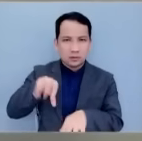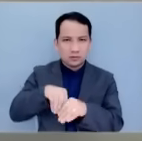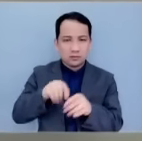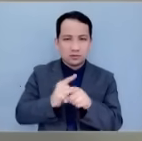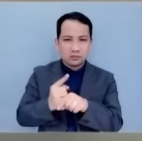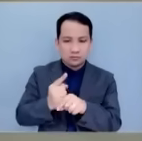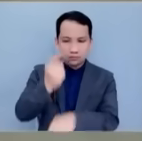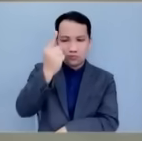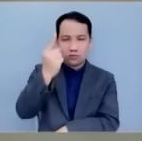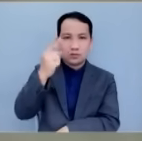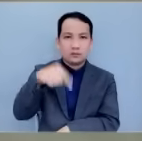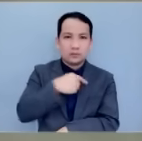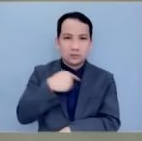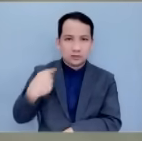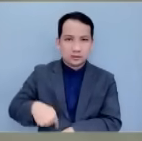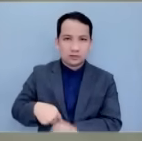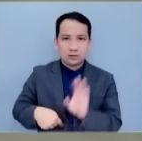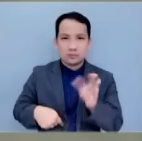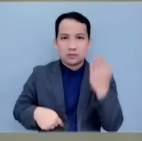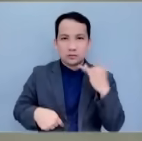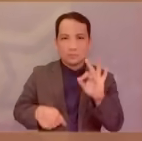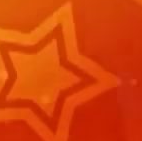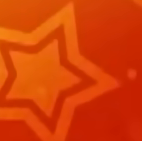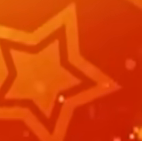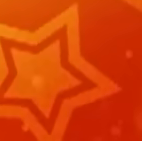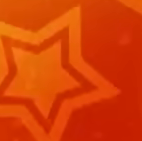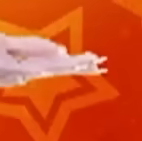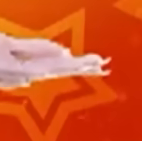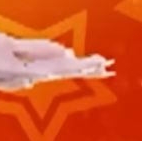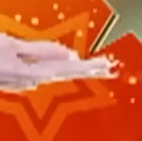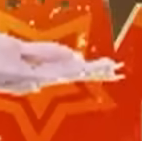pinalipad ng China nitong Pebrero.